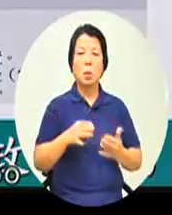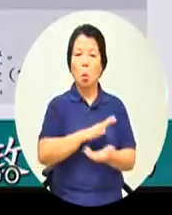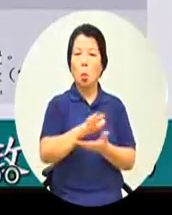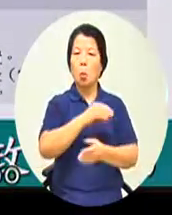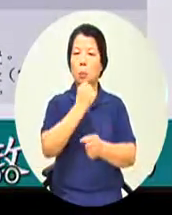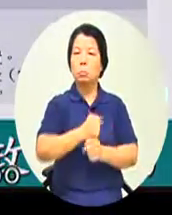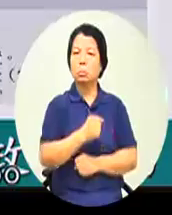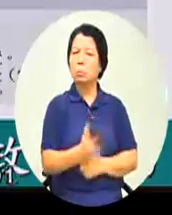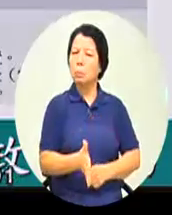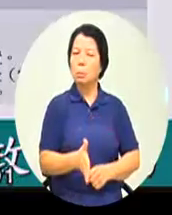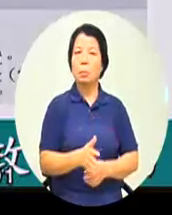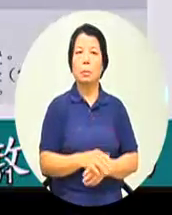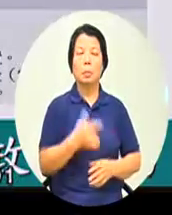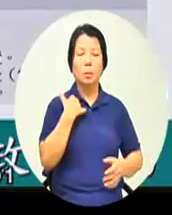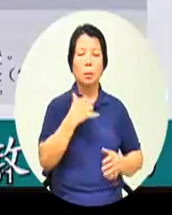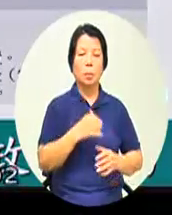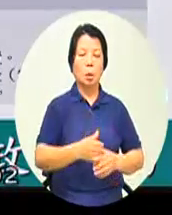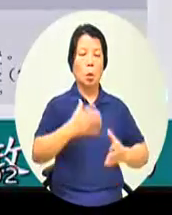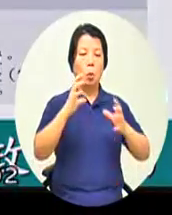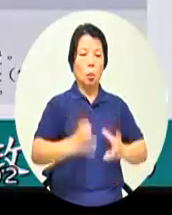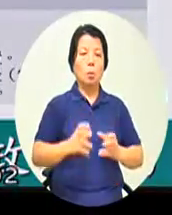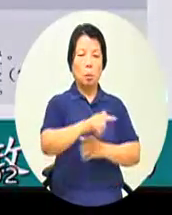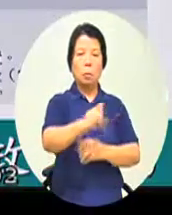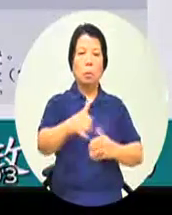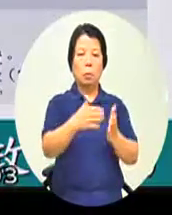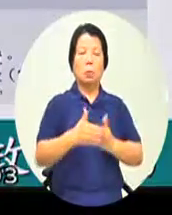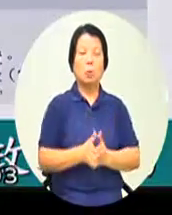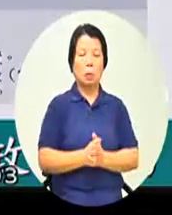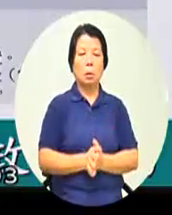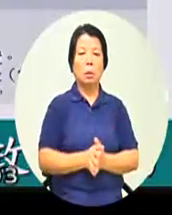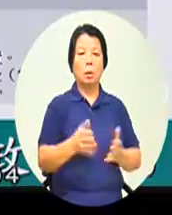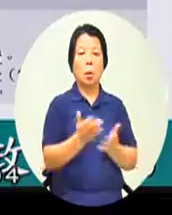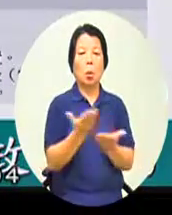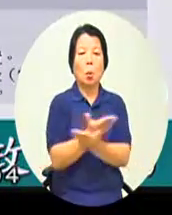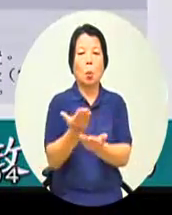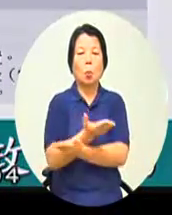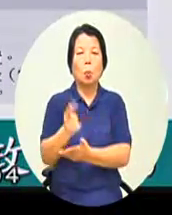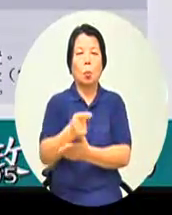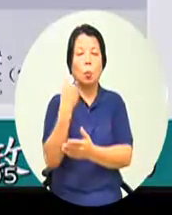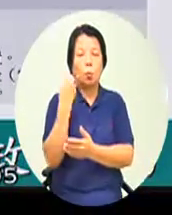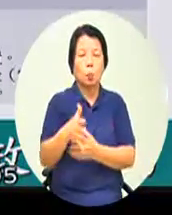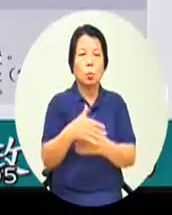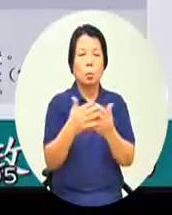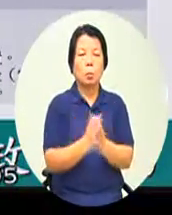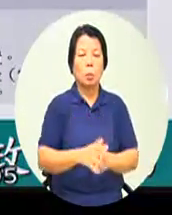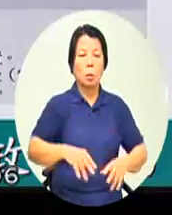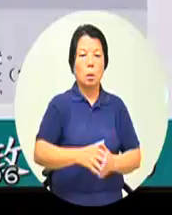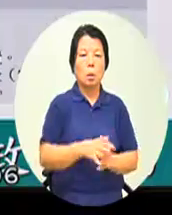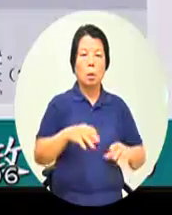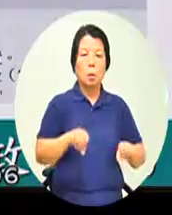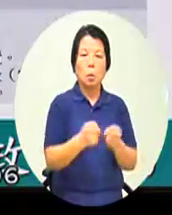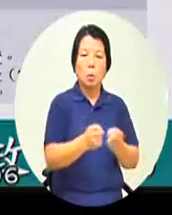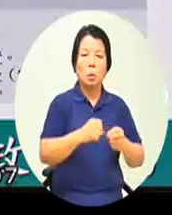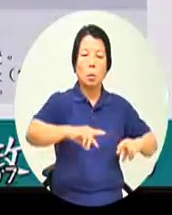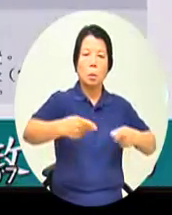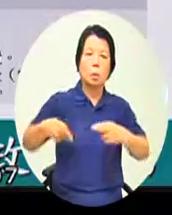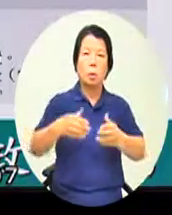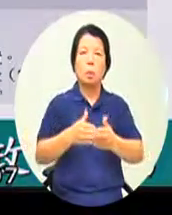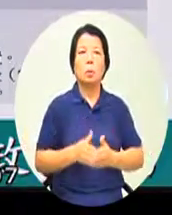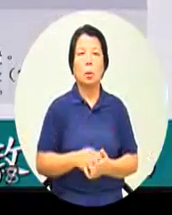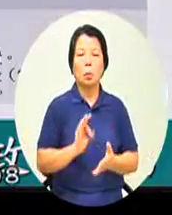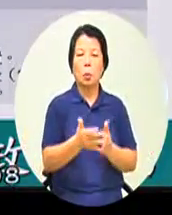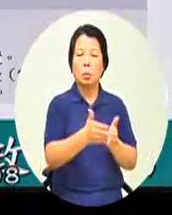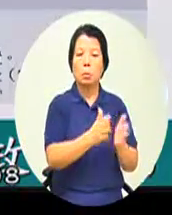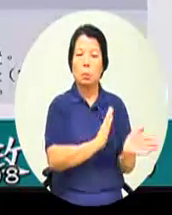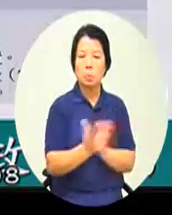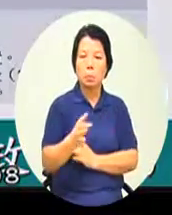啊，设备太旧，更新准备金，怕人家修理是啥啦？要什么要准备